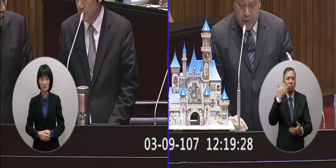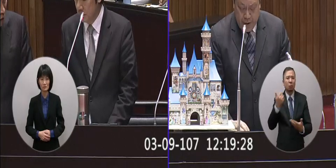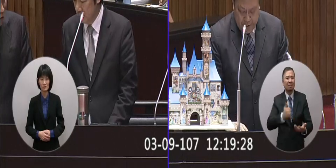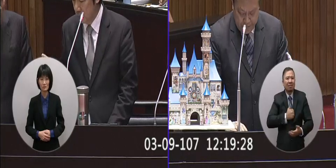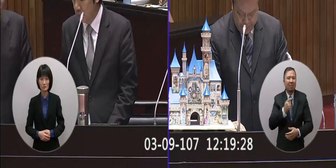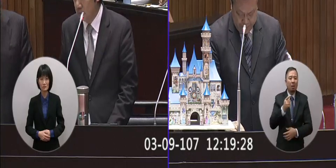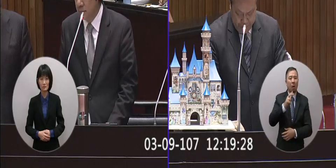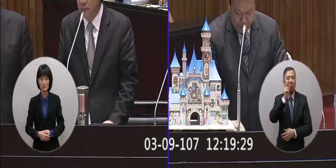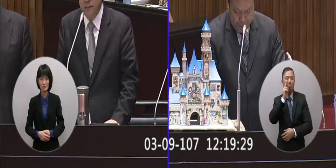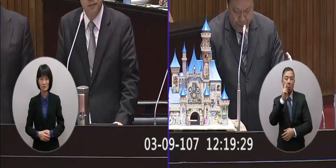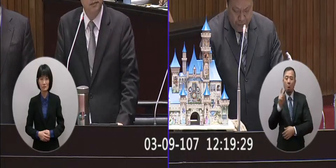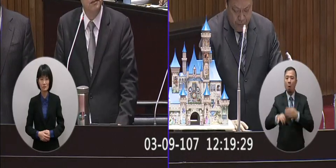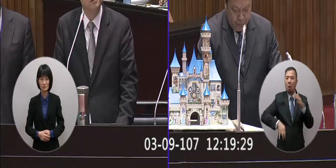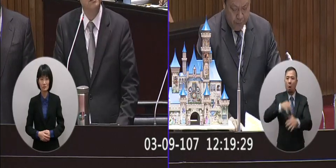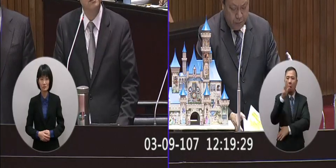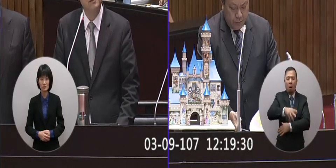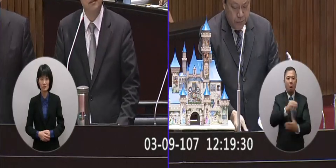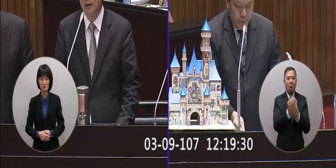才是实际面呢、啊。